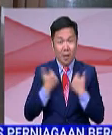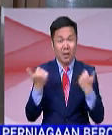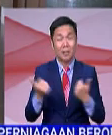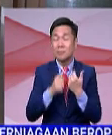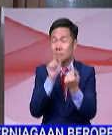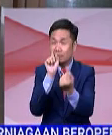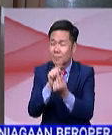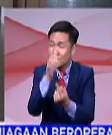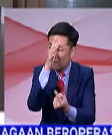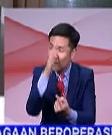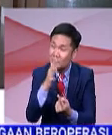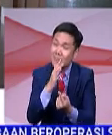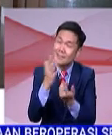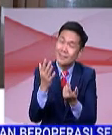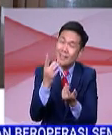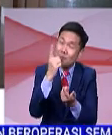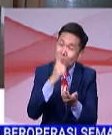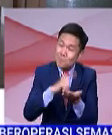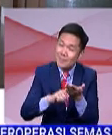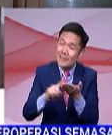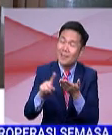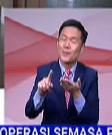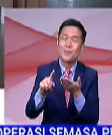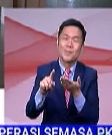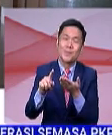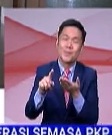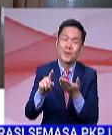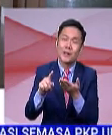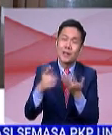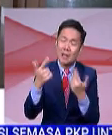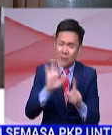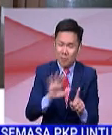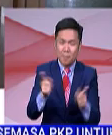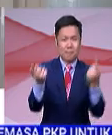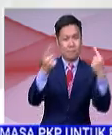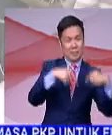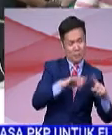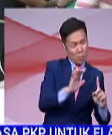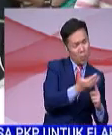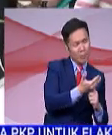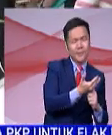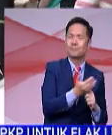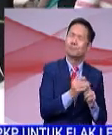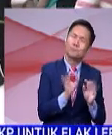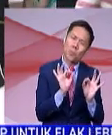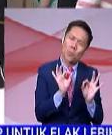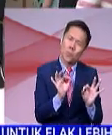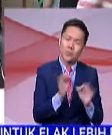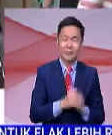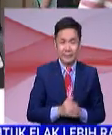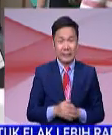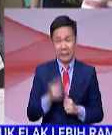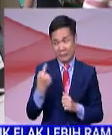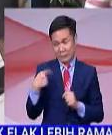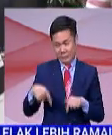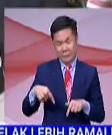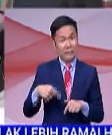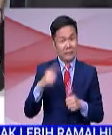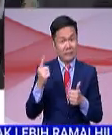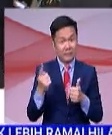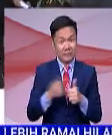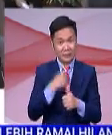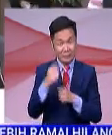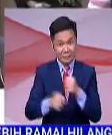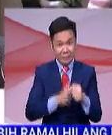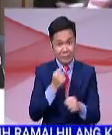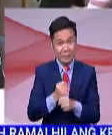diorang sekejap, seminggu. Jadi saya dekat tak kisah kalau dah sini kena kuarantin balik pun tak apalah. Jadi sebenarnya bukan tahun ni sahaja yang saya bawa balik ke